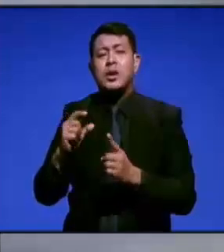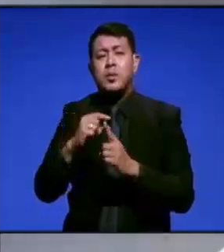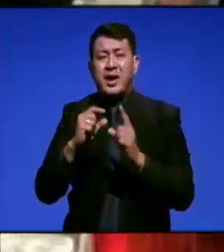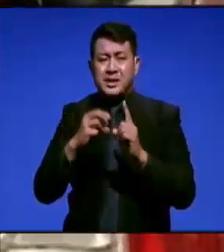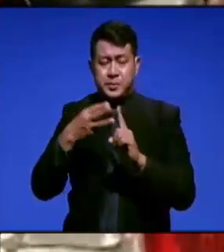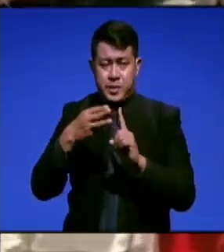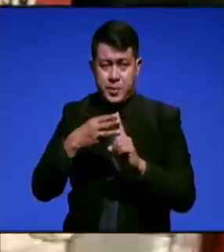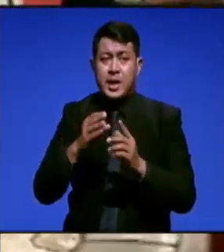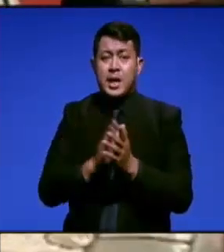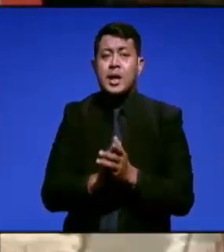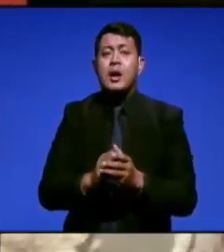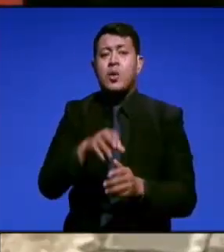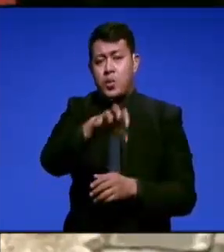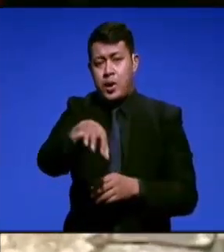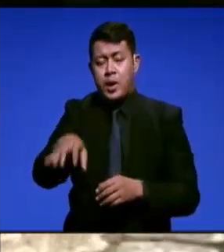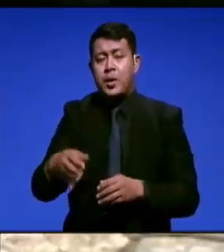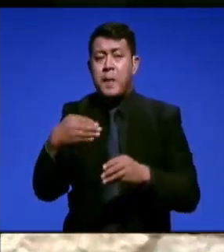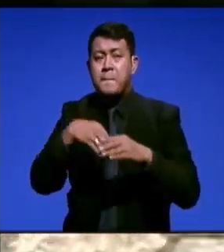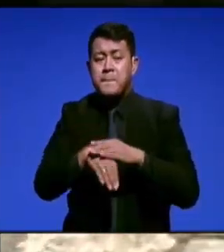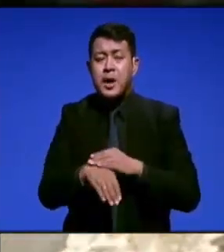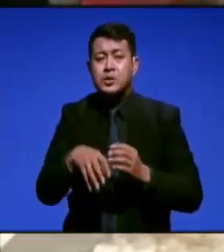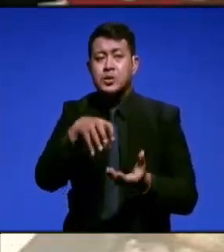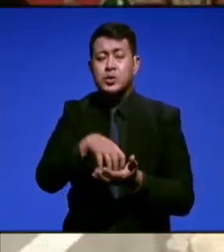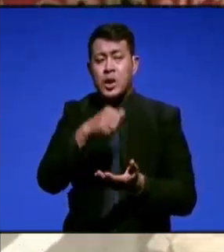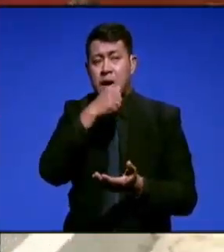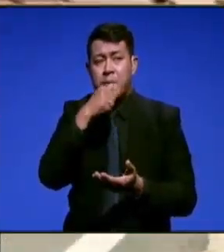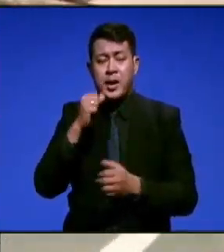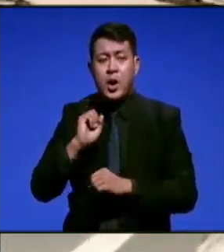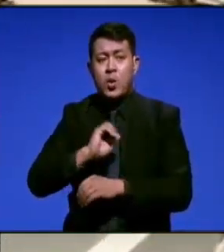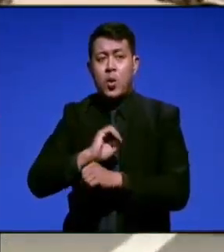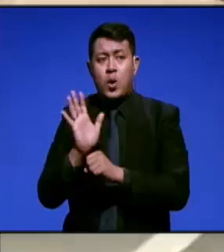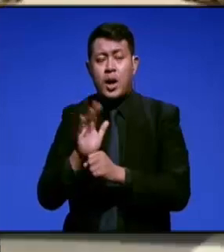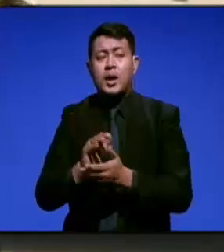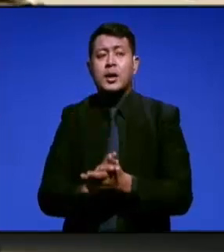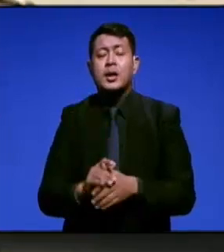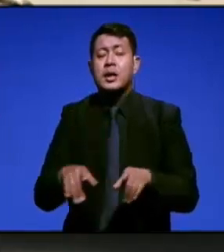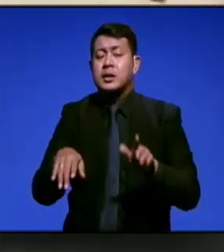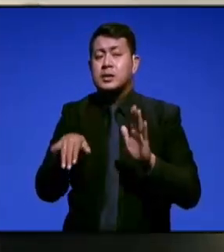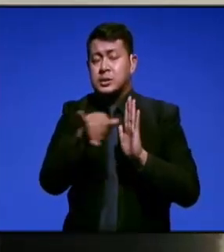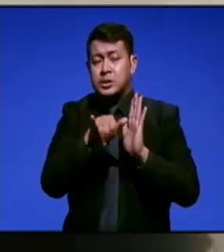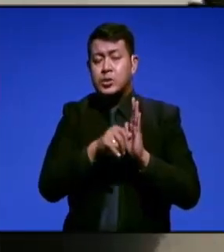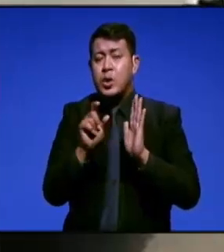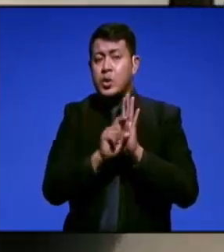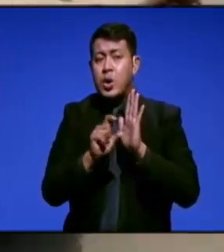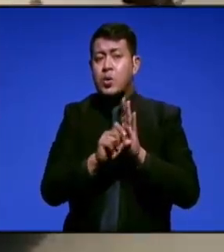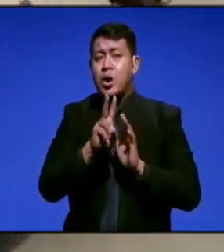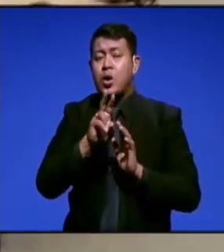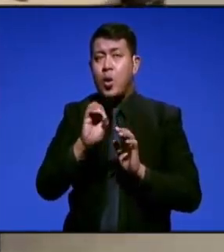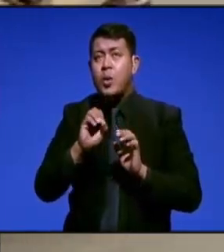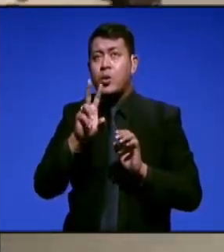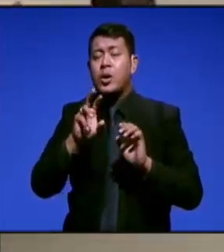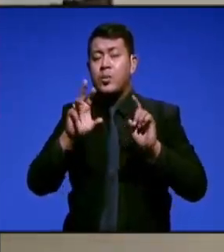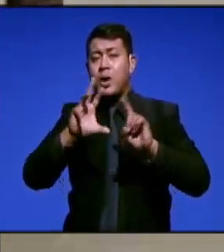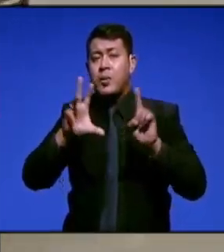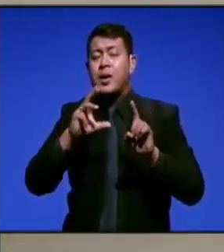PSBB dan juga wilayah yang masuk zona merah virus corona. Sesuai Undang-Undang Nomor 6 Tahun 2018